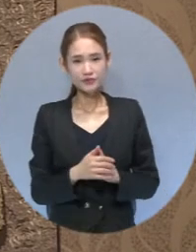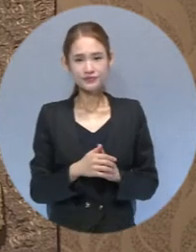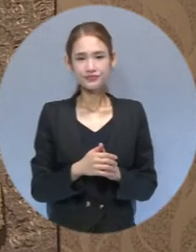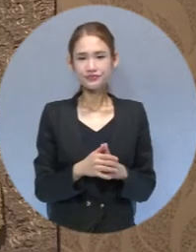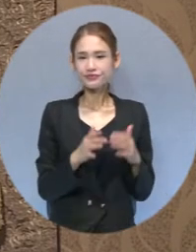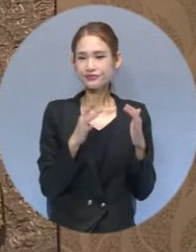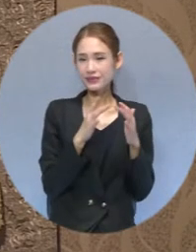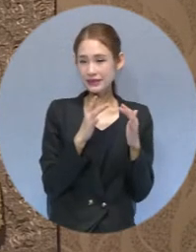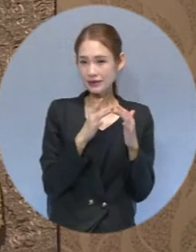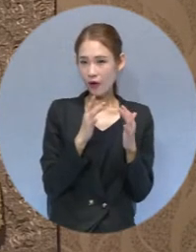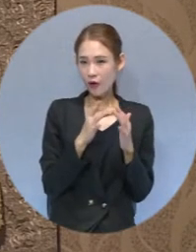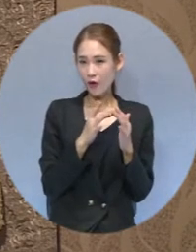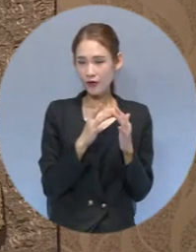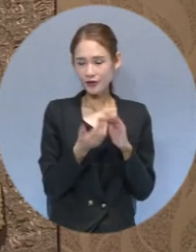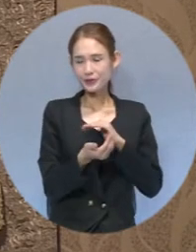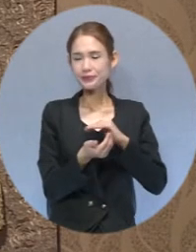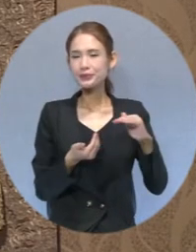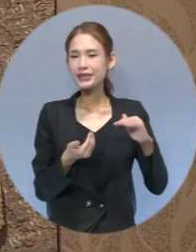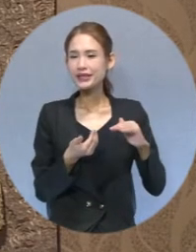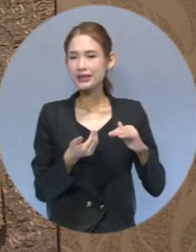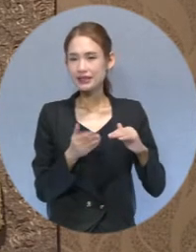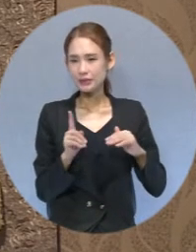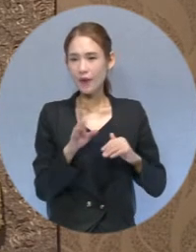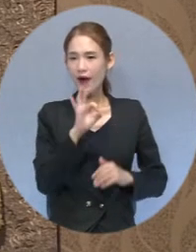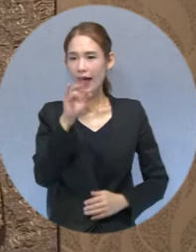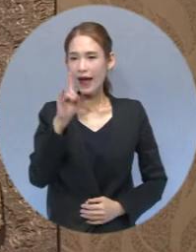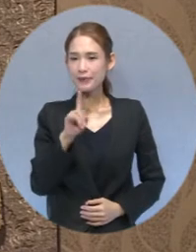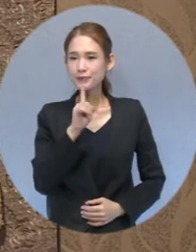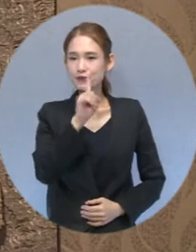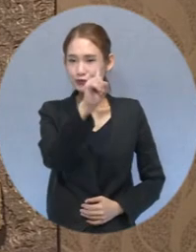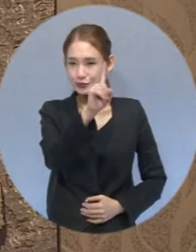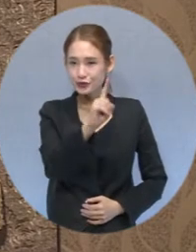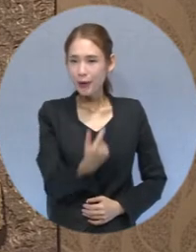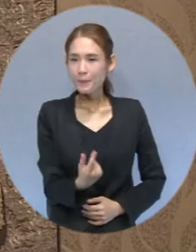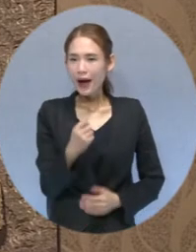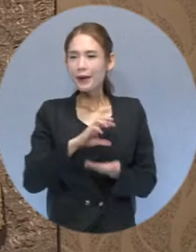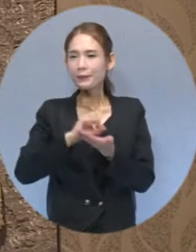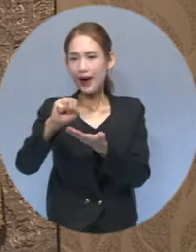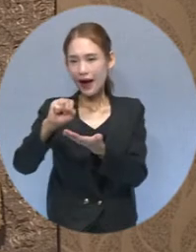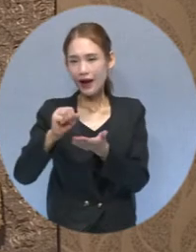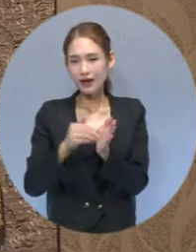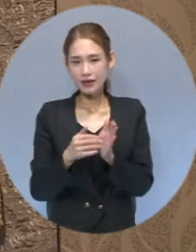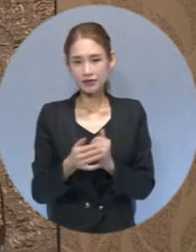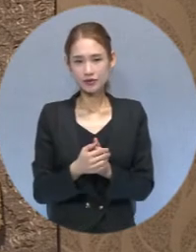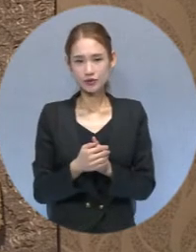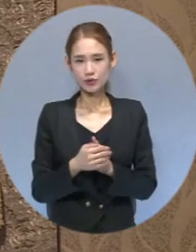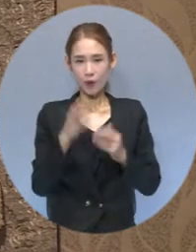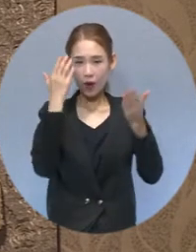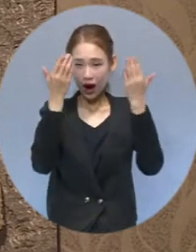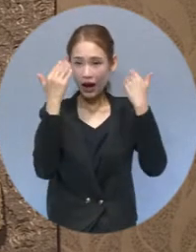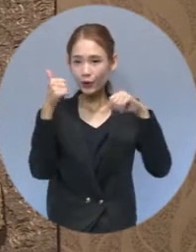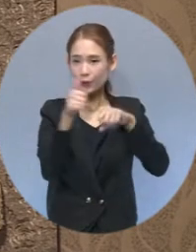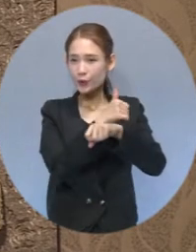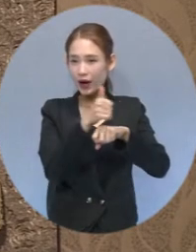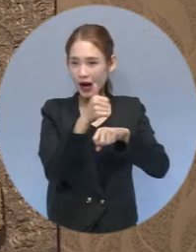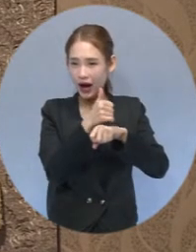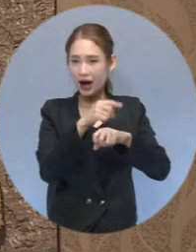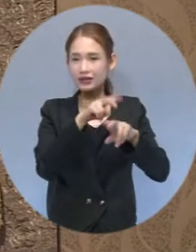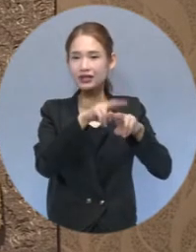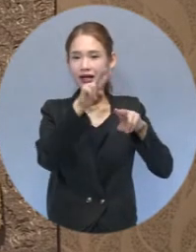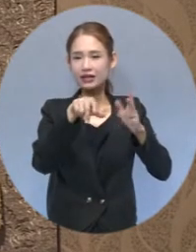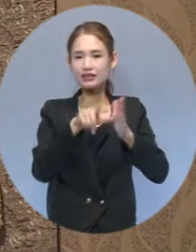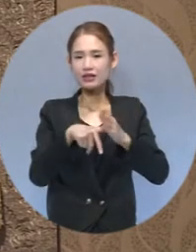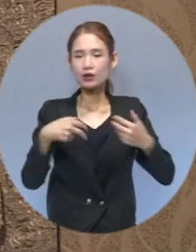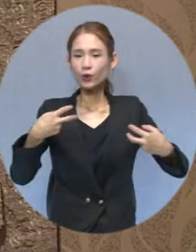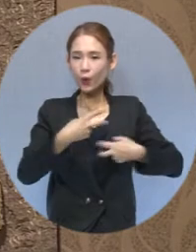뭐 인터넷으로 미리 앱으로 주문을 하고 빨리 받아갈 수 있게끔 하겠다. 그 다음에 등하교 시간에는 교통안전